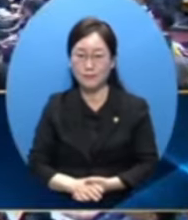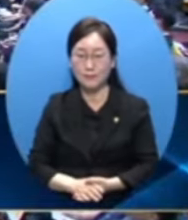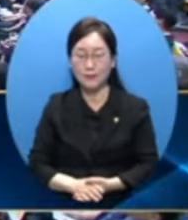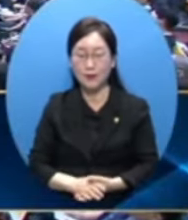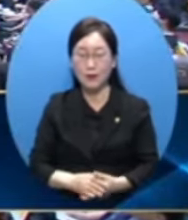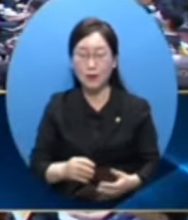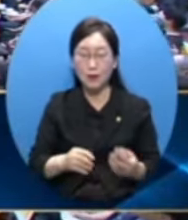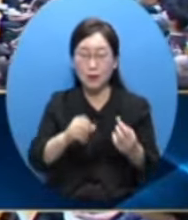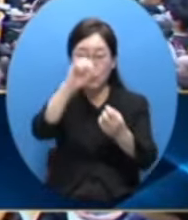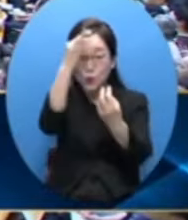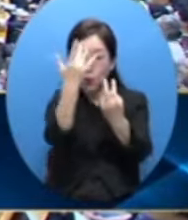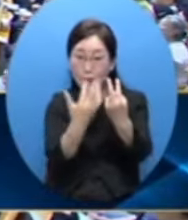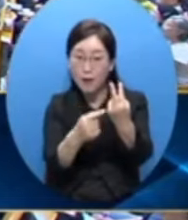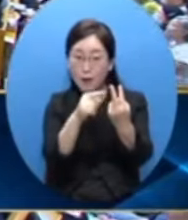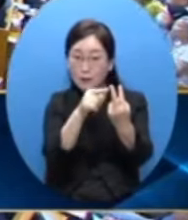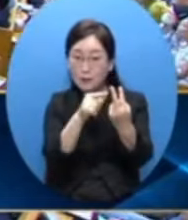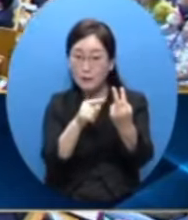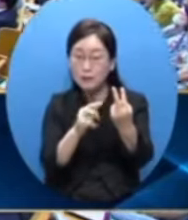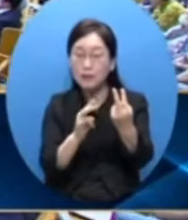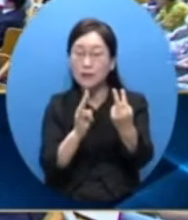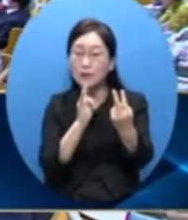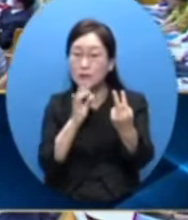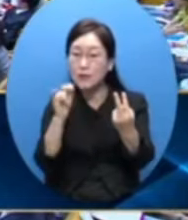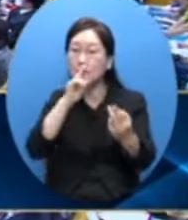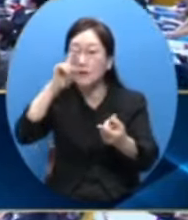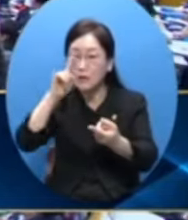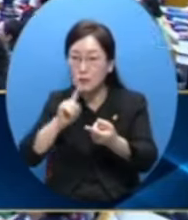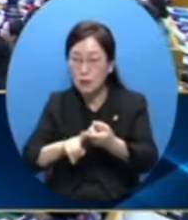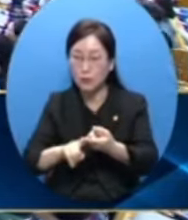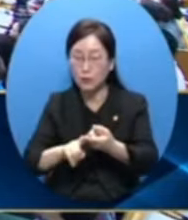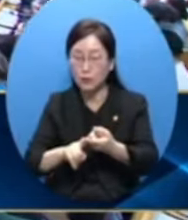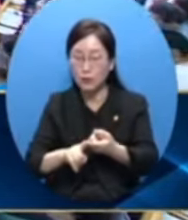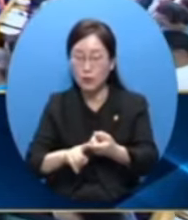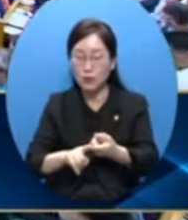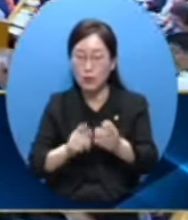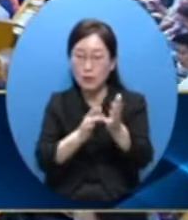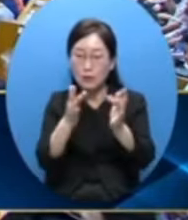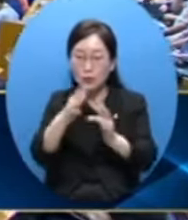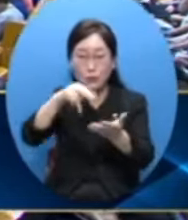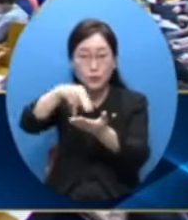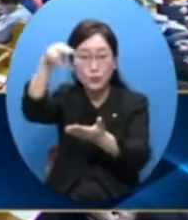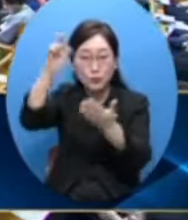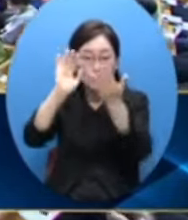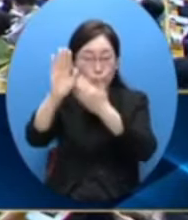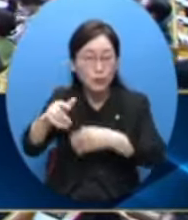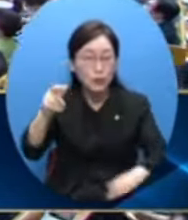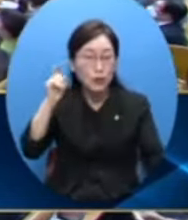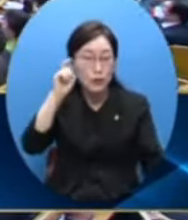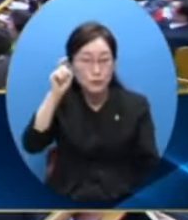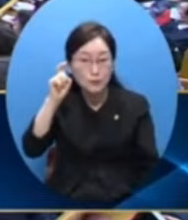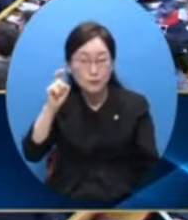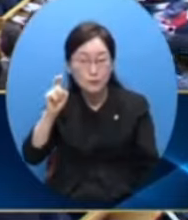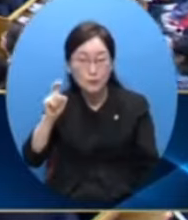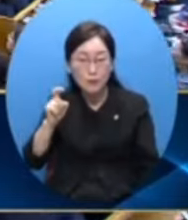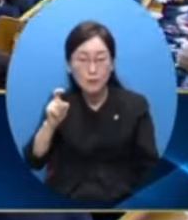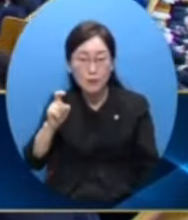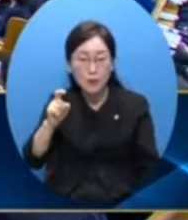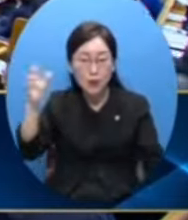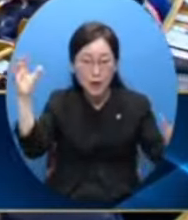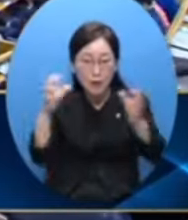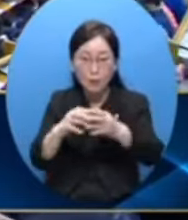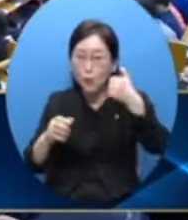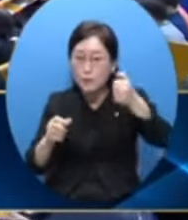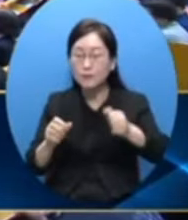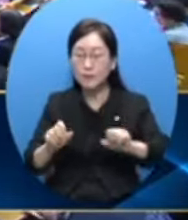요엘 선지자의 예언이 예수님 승천으로 열흘째 되는 날 오순절날 성취가 되어졌습니다. 사도행전